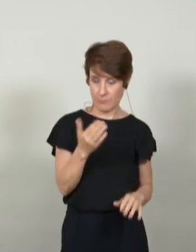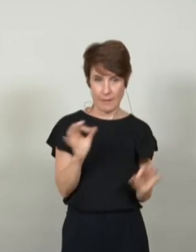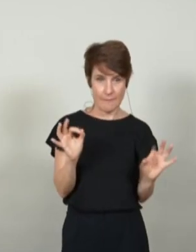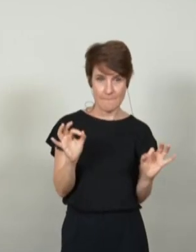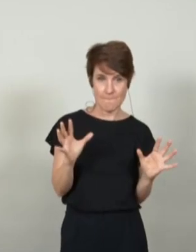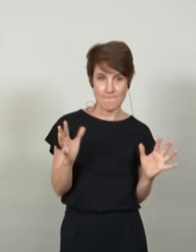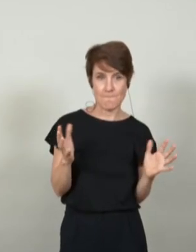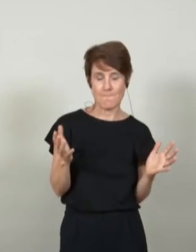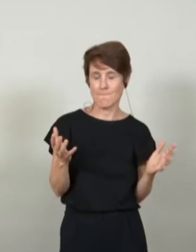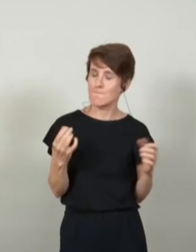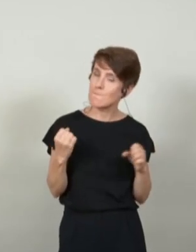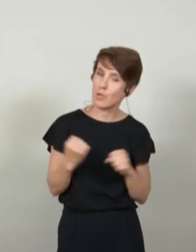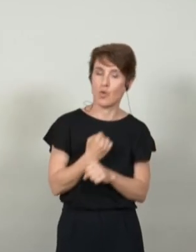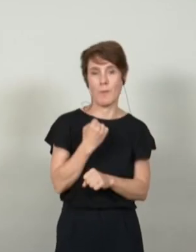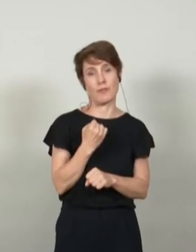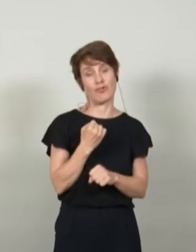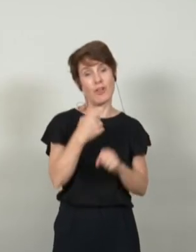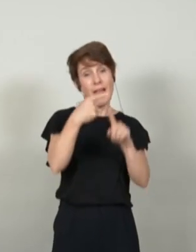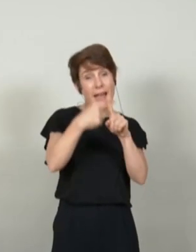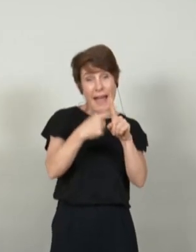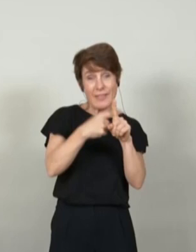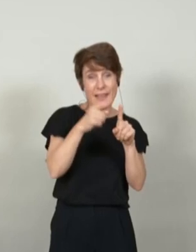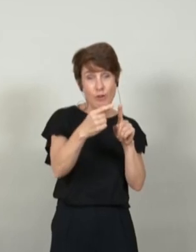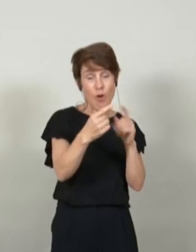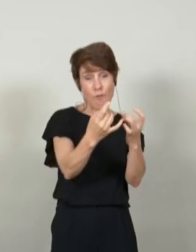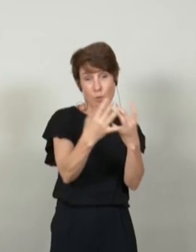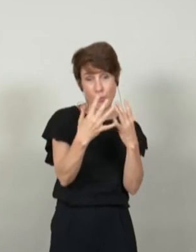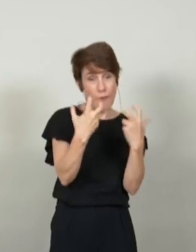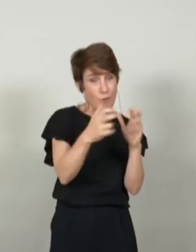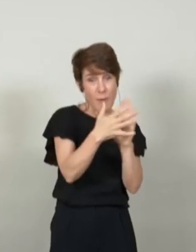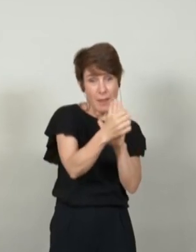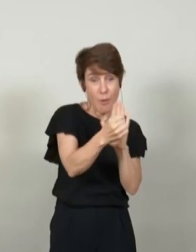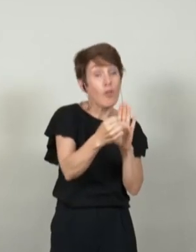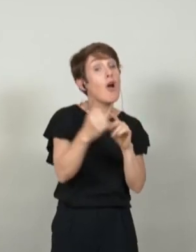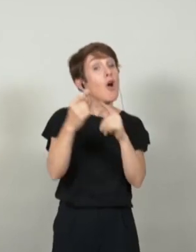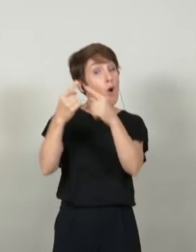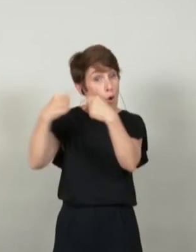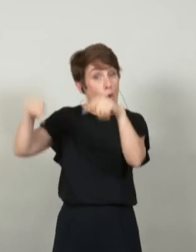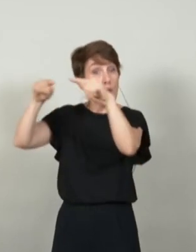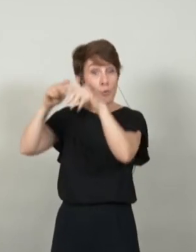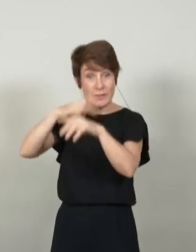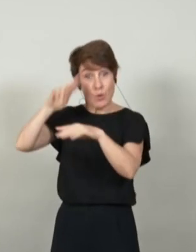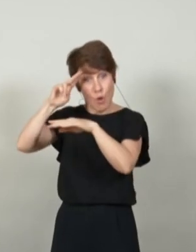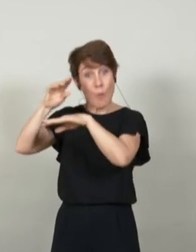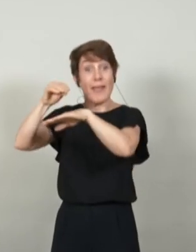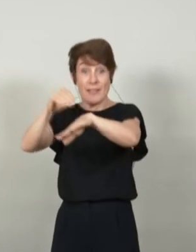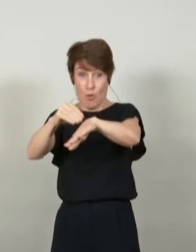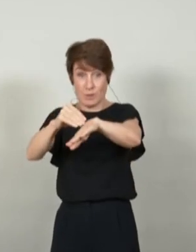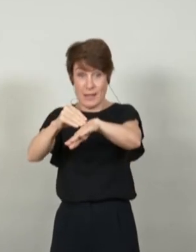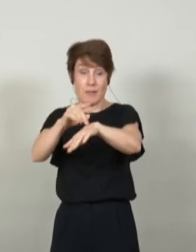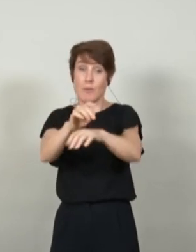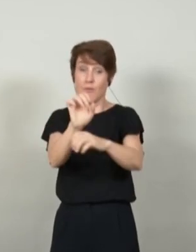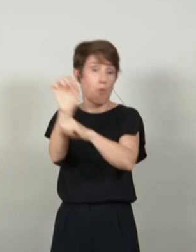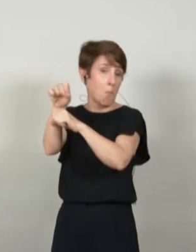quel dommage que vous n'ayez pas pris en compte ces indicateurs pourtant préconisés par la Commission européenne la réalisation